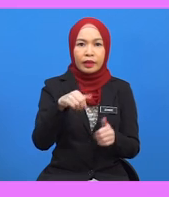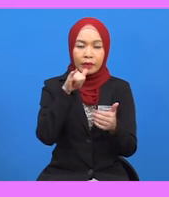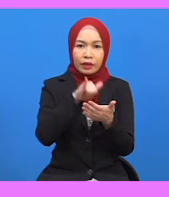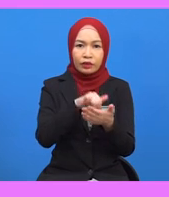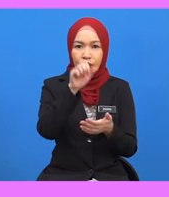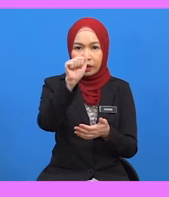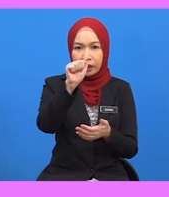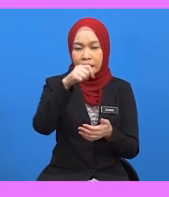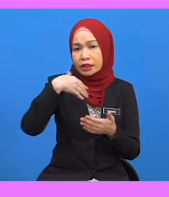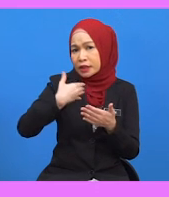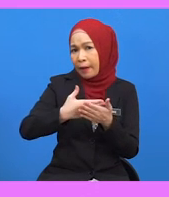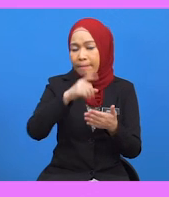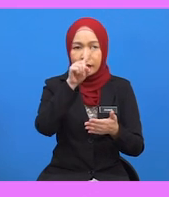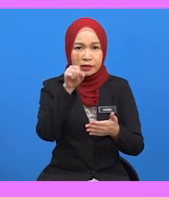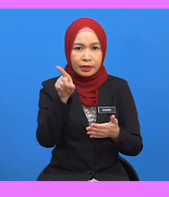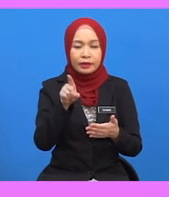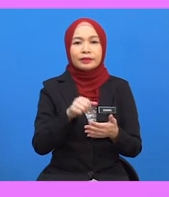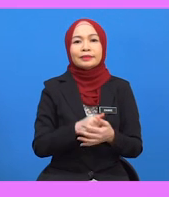Z.